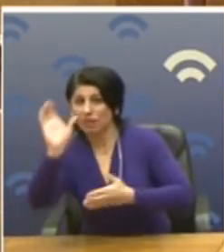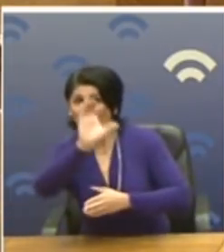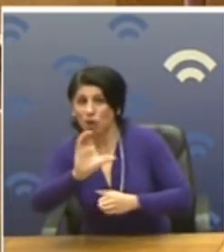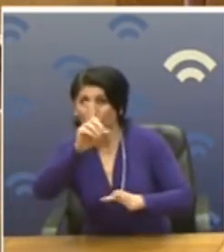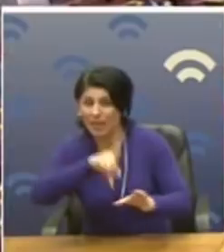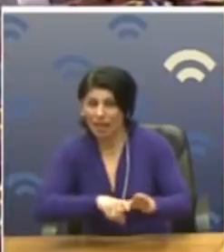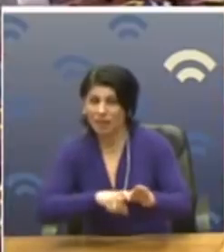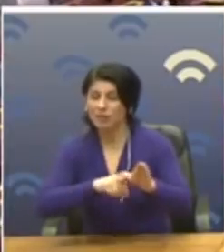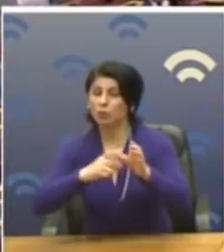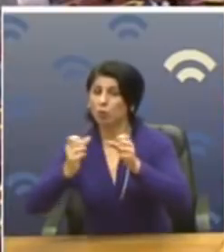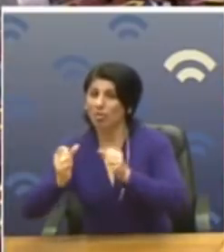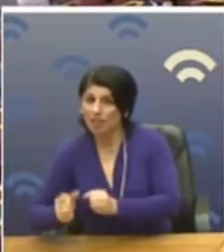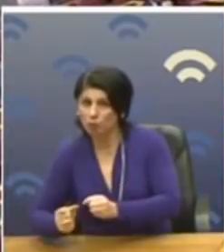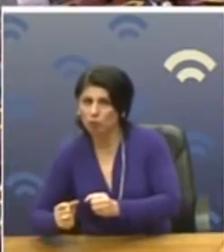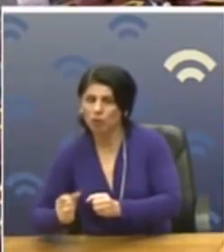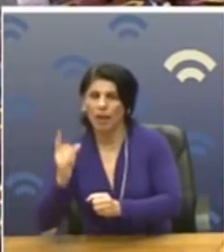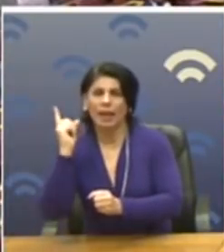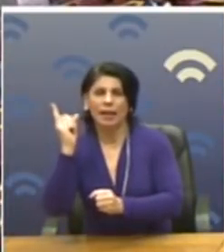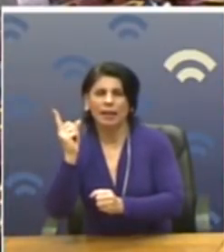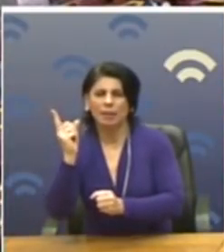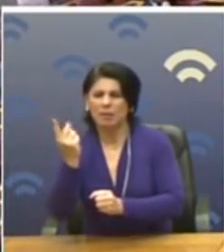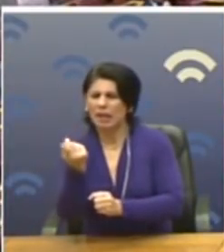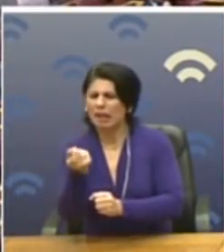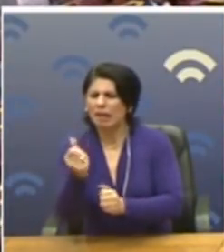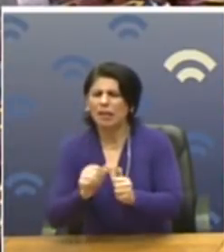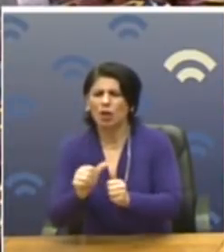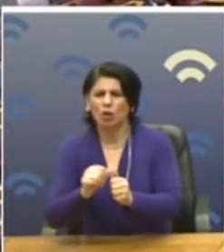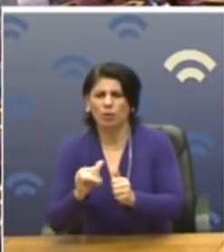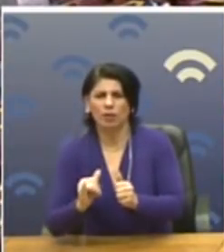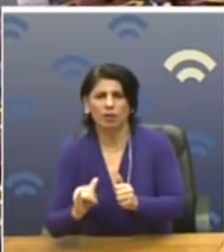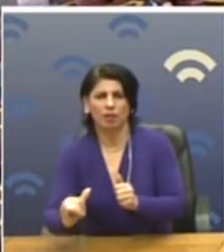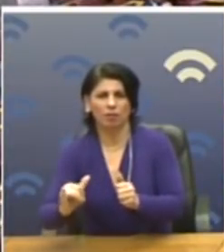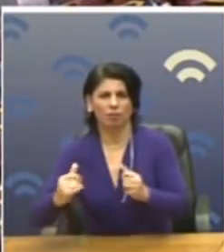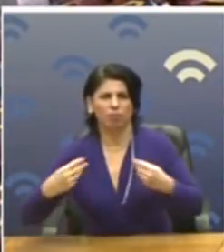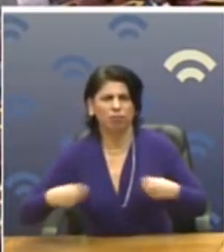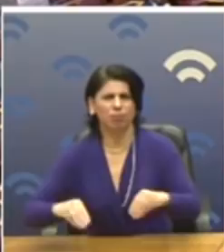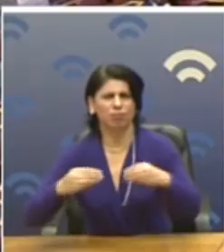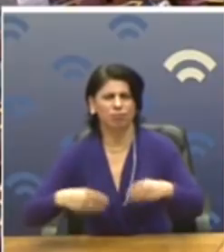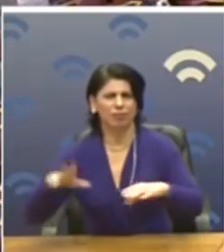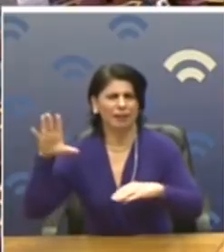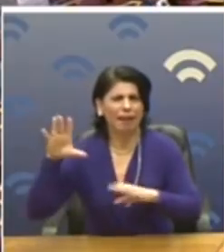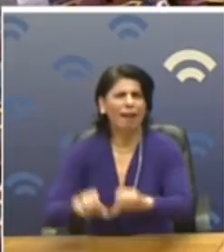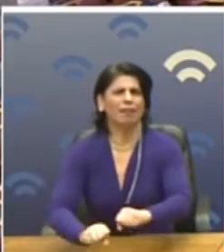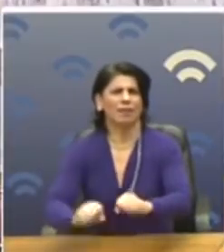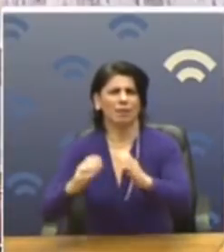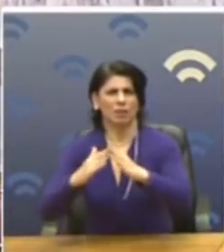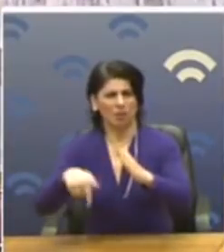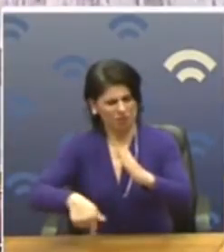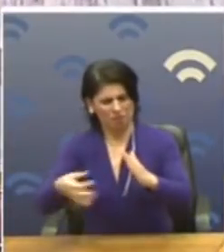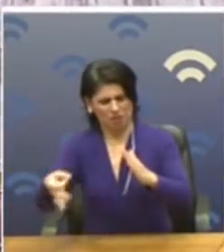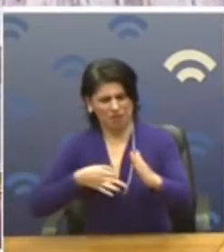τους θεσμούς, για μια ολιγόμενη καθυστέρηση των πληστηριασμών και των κατασχέσεων, αυτά που μας είπατε